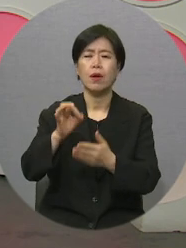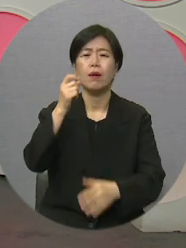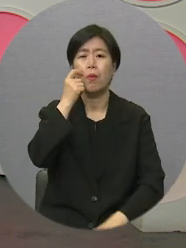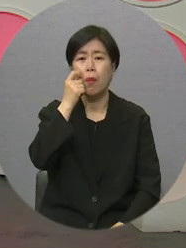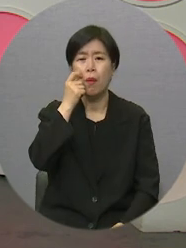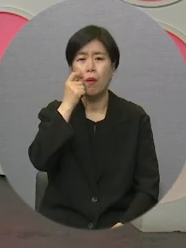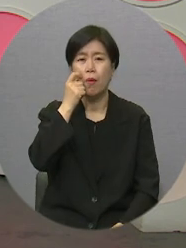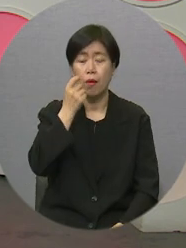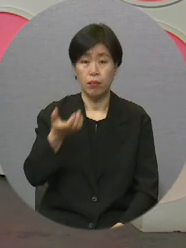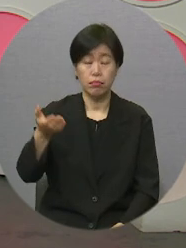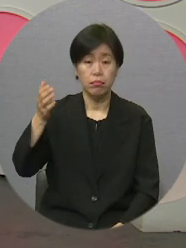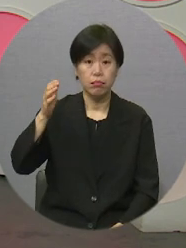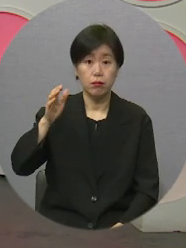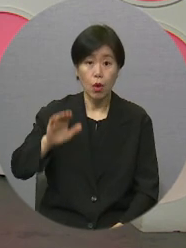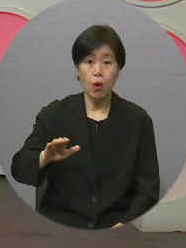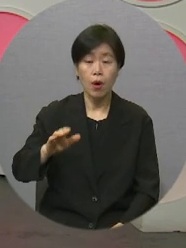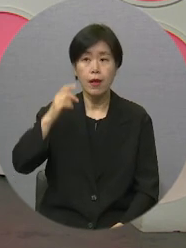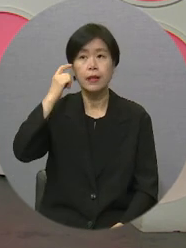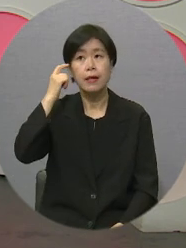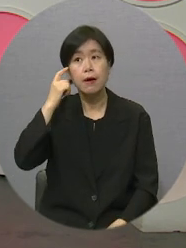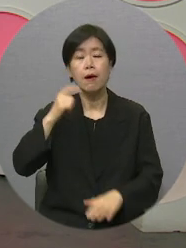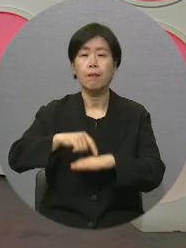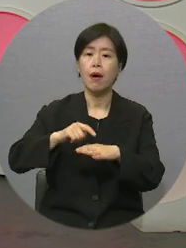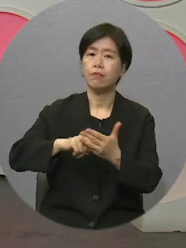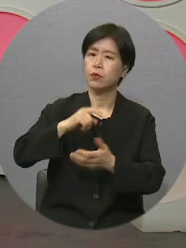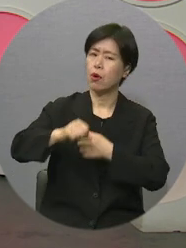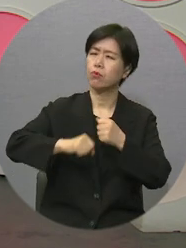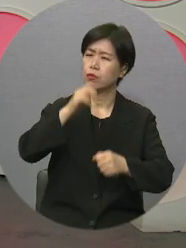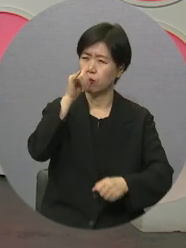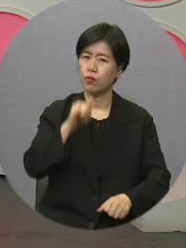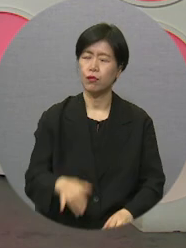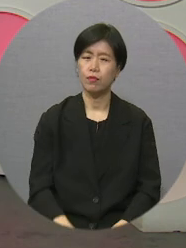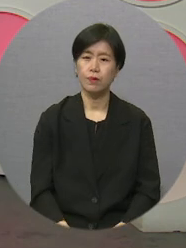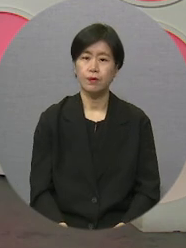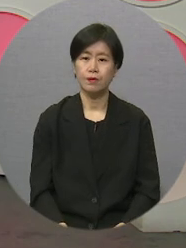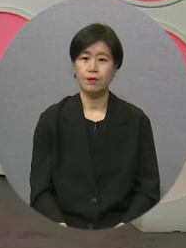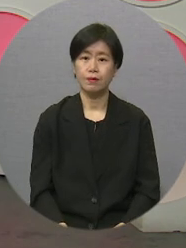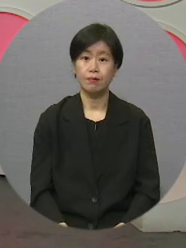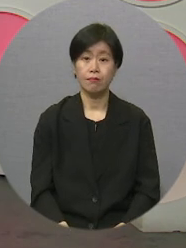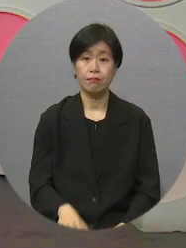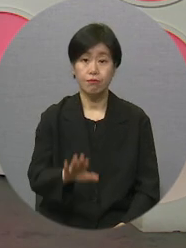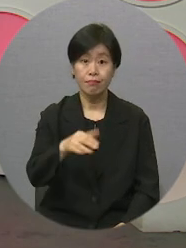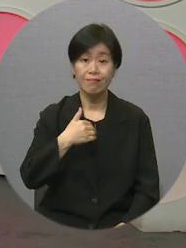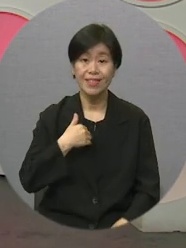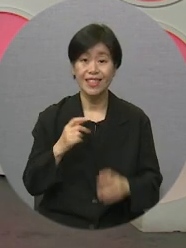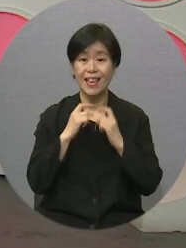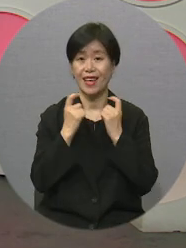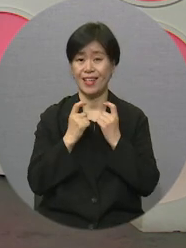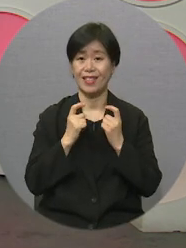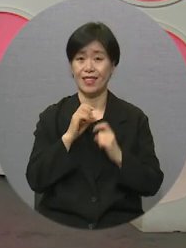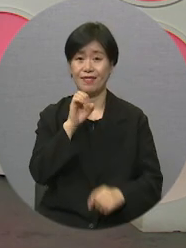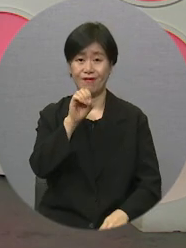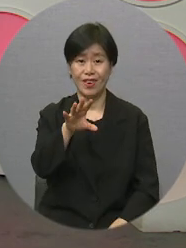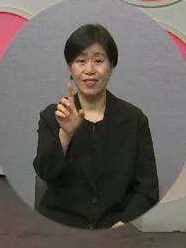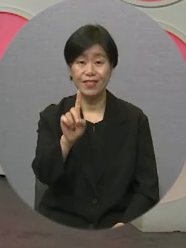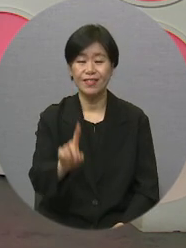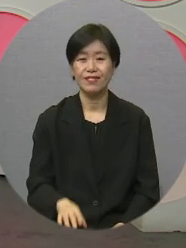자유로워요. 네. 여러분들 이건 준호가 개인적으로 얘기하는 거예요.